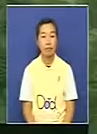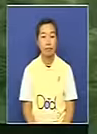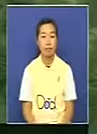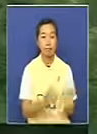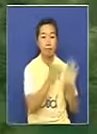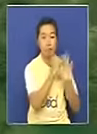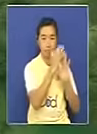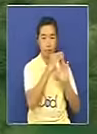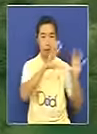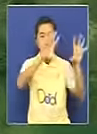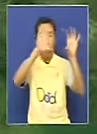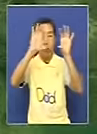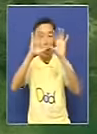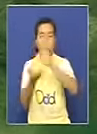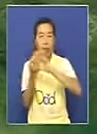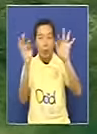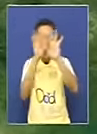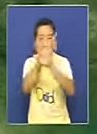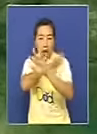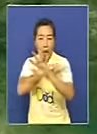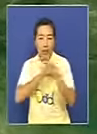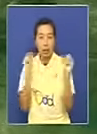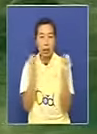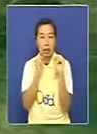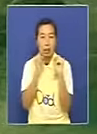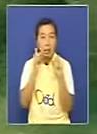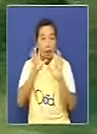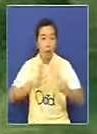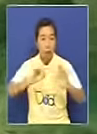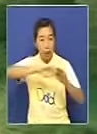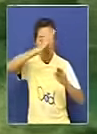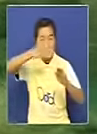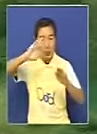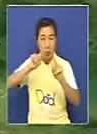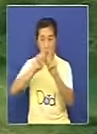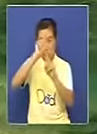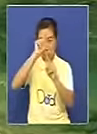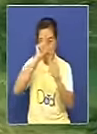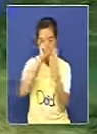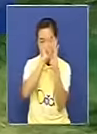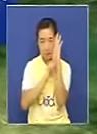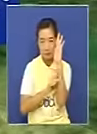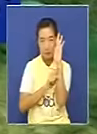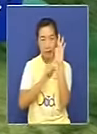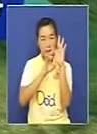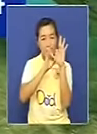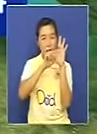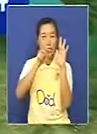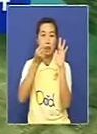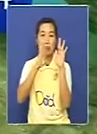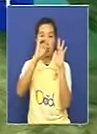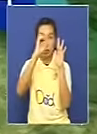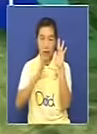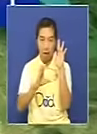ภาคเหนือยังคงมีหมอกบางในตอนเช้าอากาศเย็นนะครับโดยเฉพาะบริเวณของยอดดอยครับอุณหภูมิต่ำสุดอยู่ที่10ถึง14องศาเซลเ